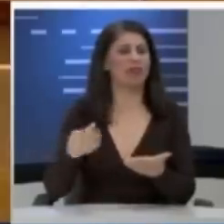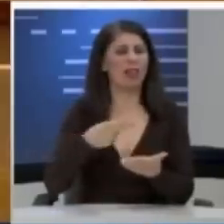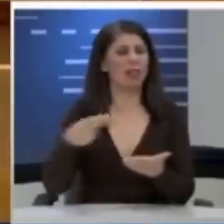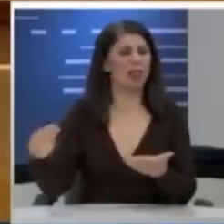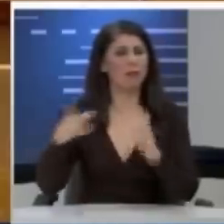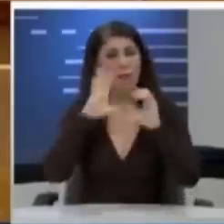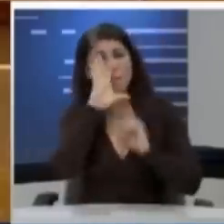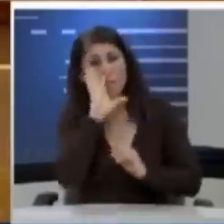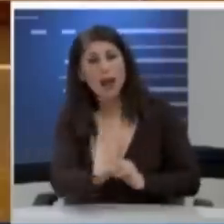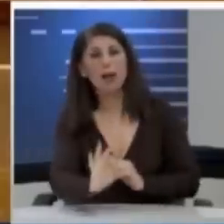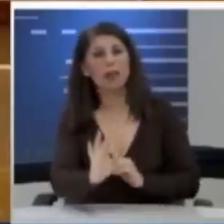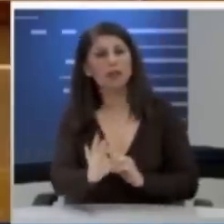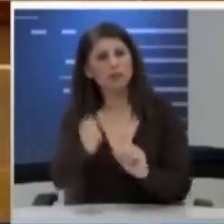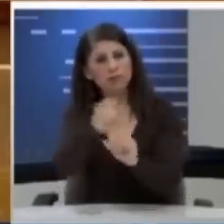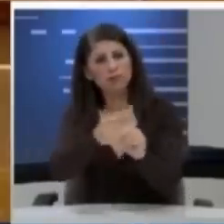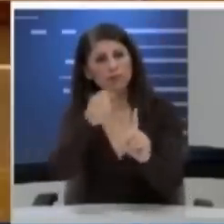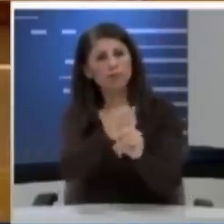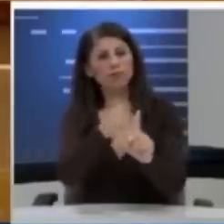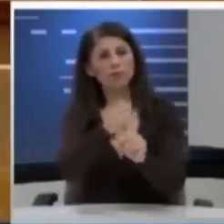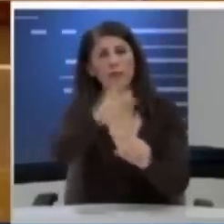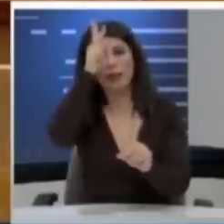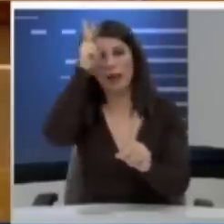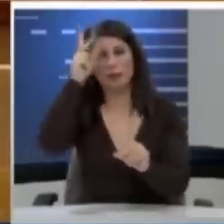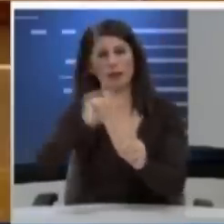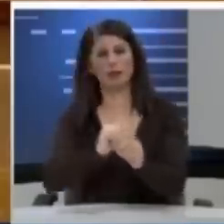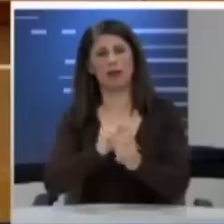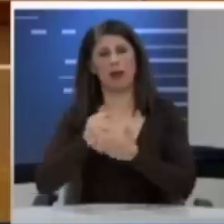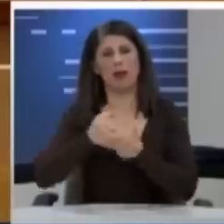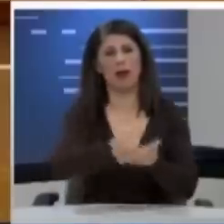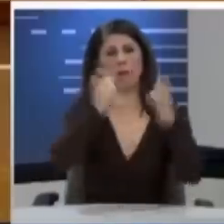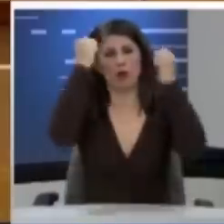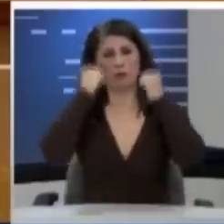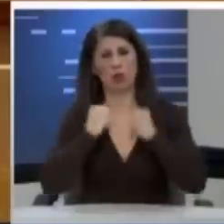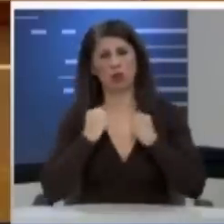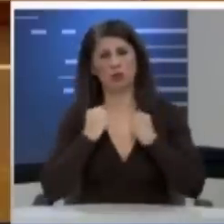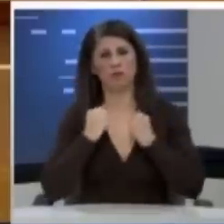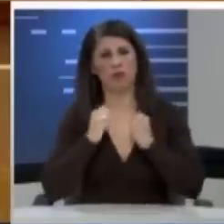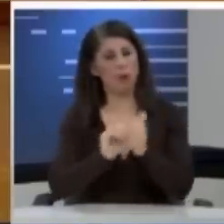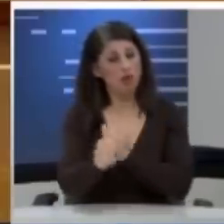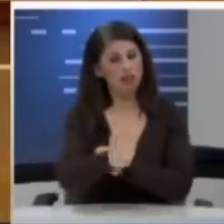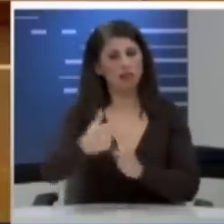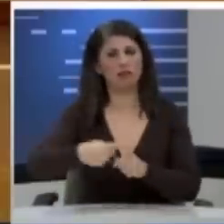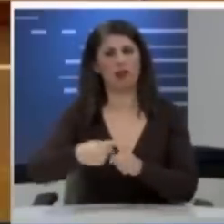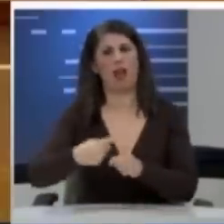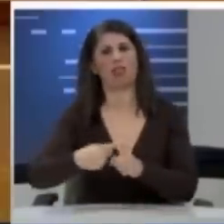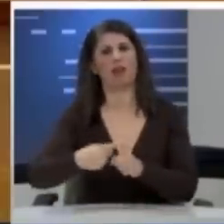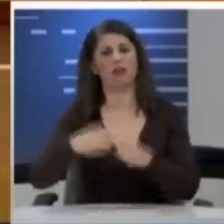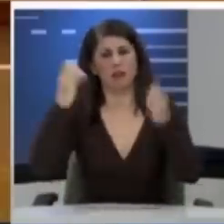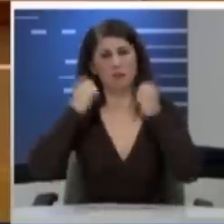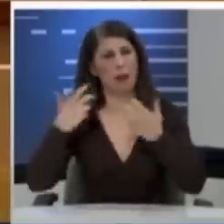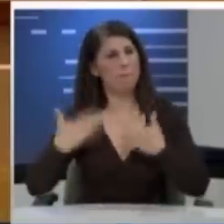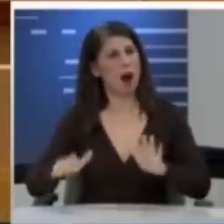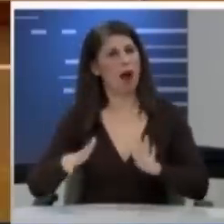πραγματικής διεκδίκησης των γερμανικών επανορθώσεων. Δεν προχώρησαν ποτέ σε όλες τις